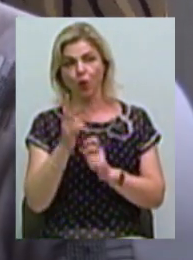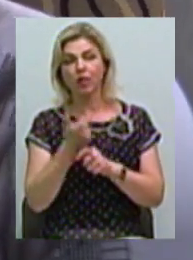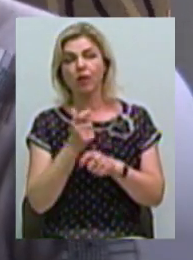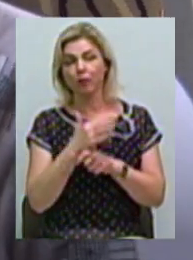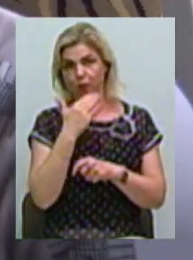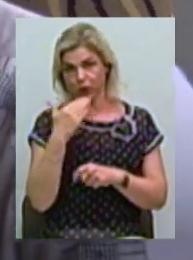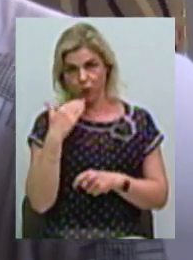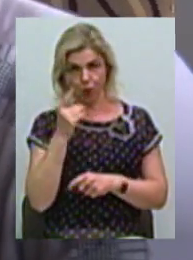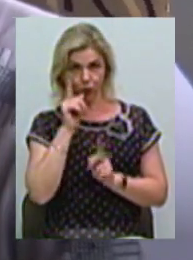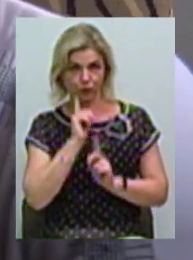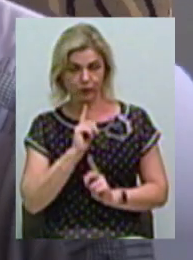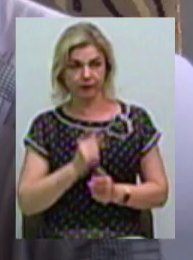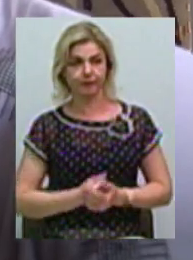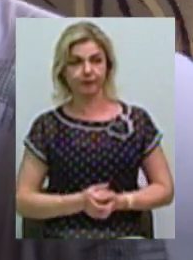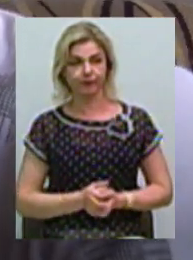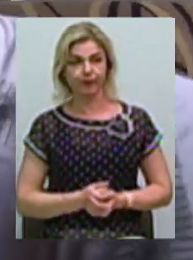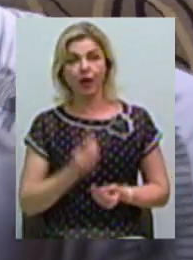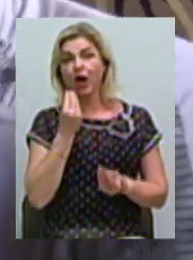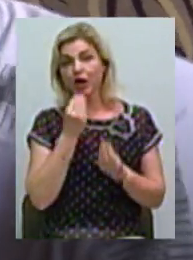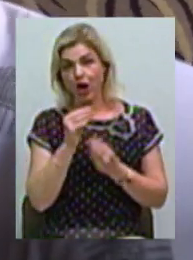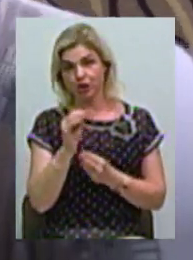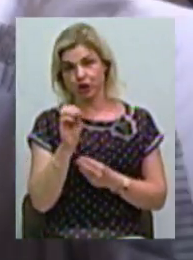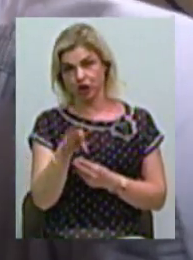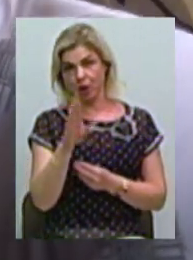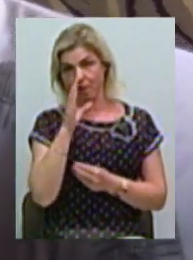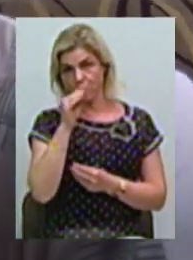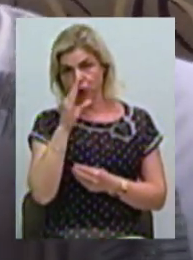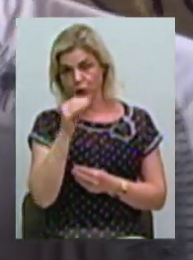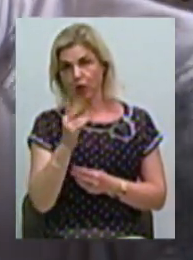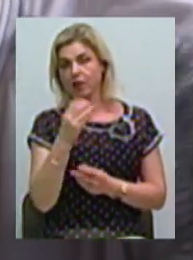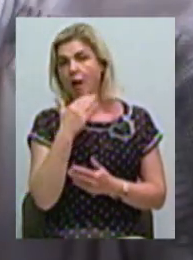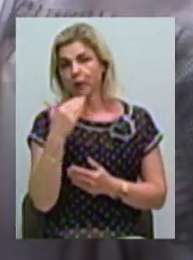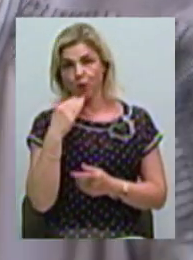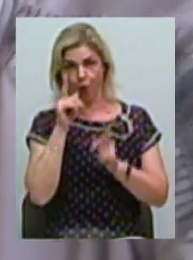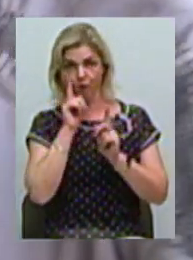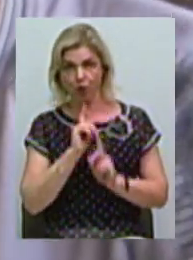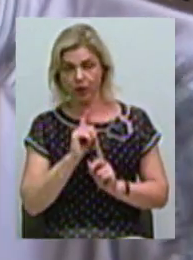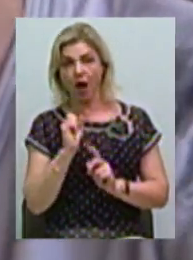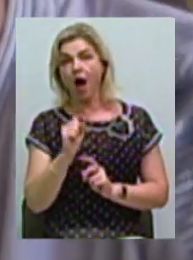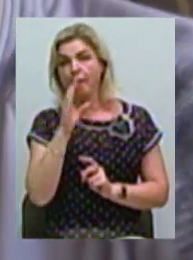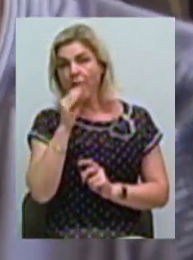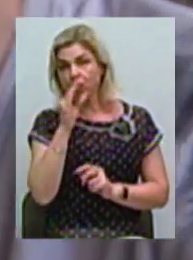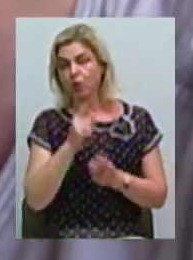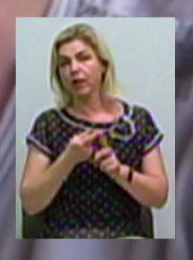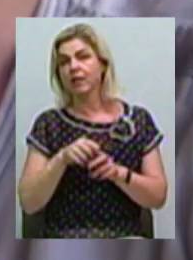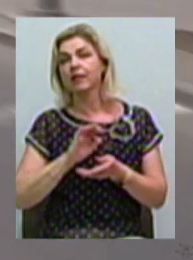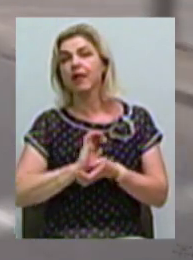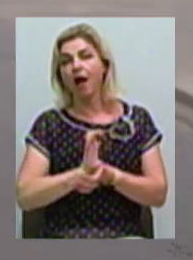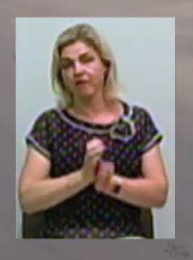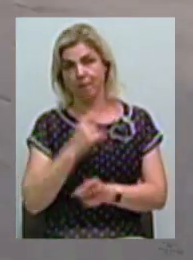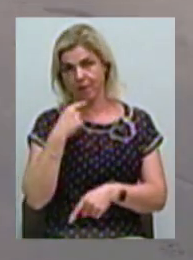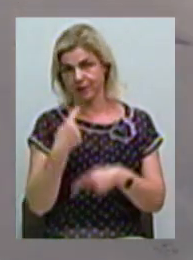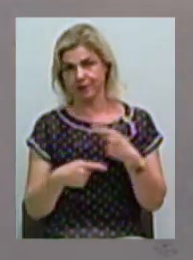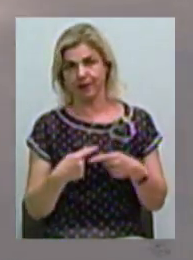зручніший. Повище, ніж в маршрутках. Краще, ніж в маршрутках. Набагато комфортніше. А в маршрутках ця давка постійно.